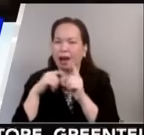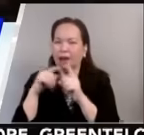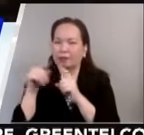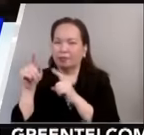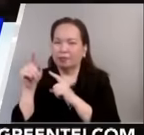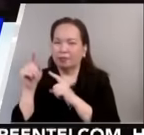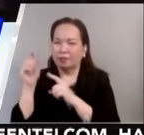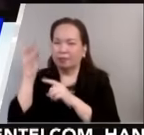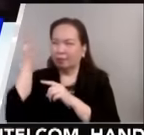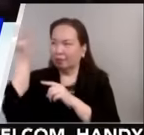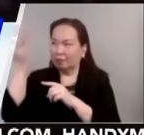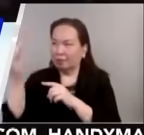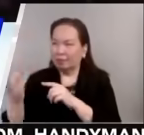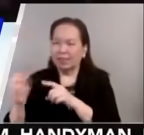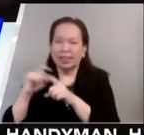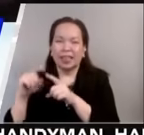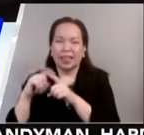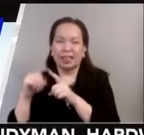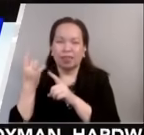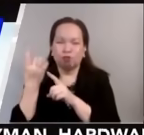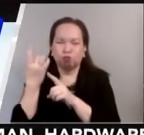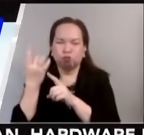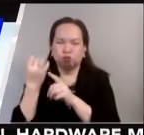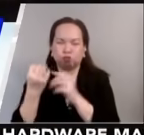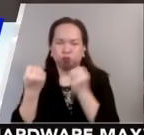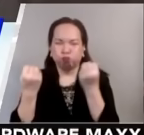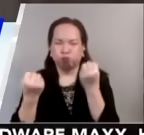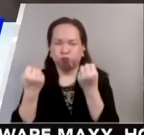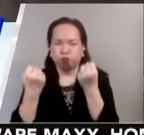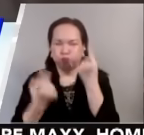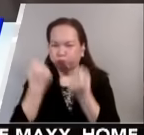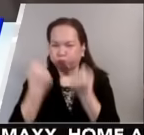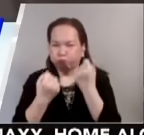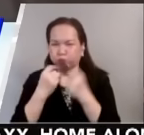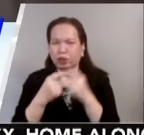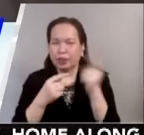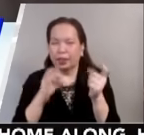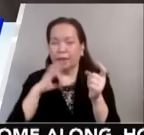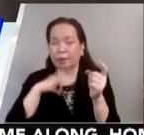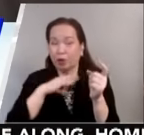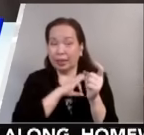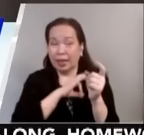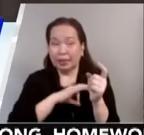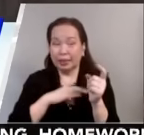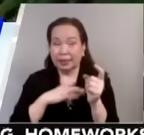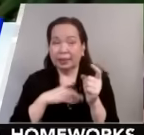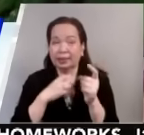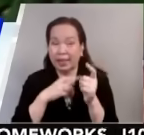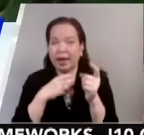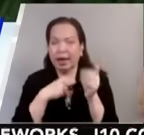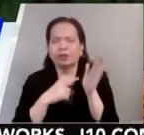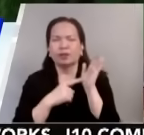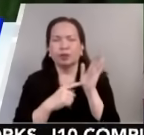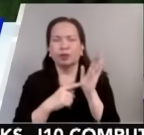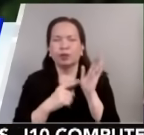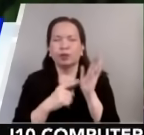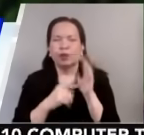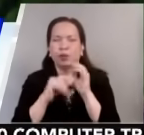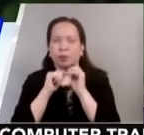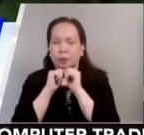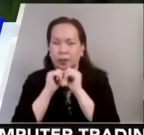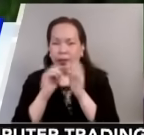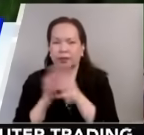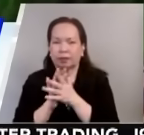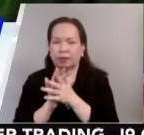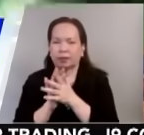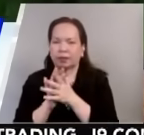ito hindi rin mawawala sa bagong taon ang polka dots ng mga damit na simbol raw ng kasaganahan May malaki maliit Depende po